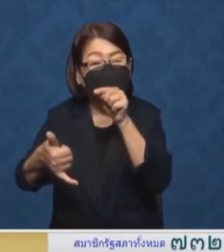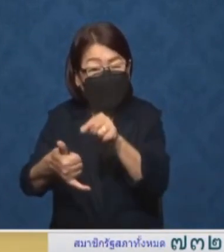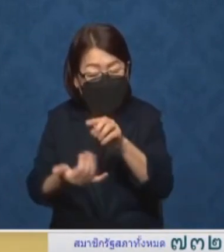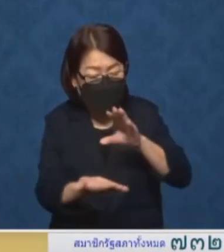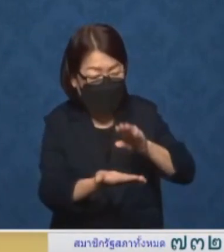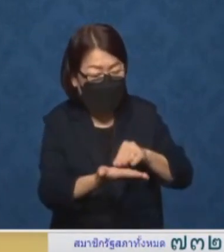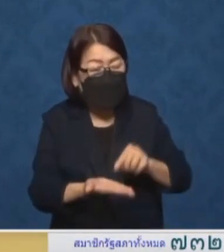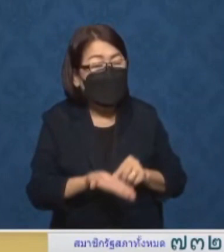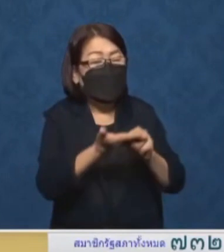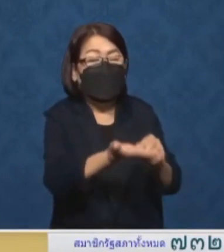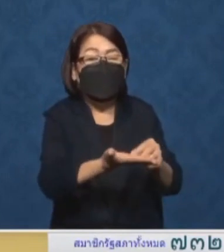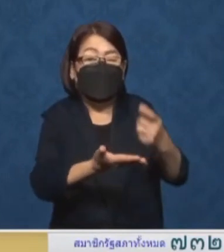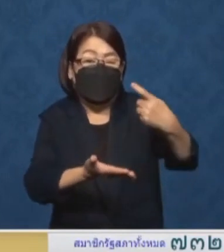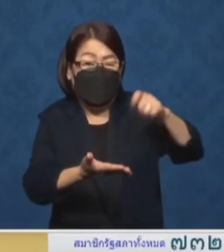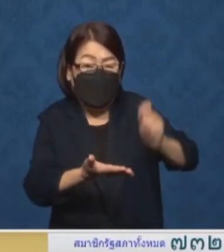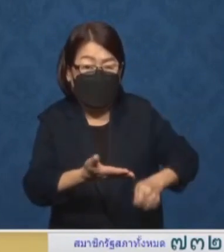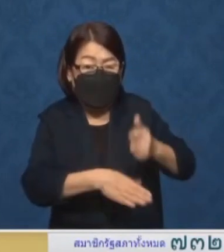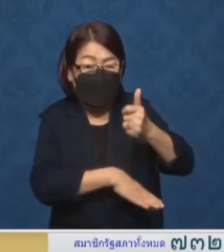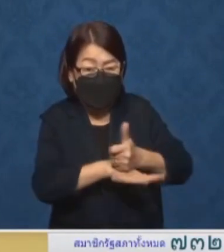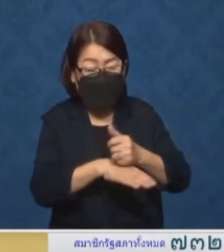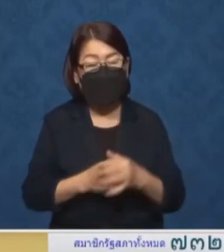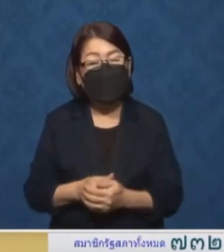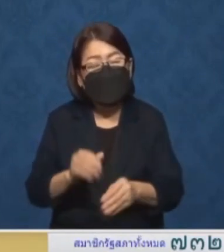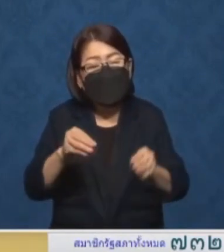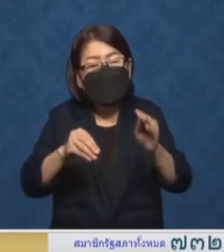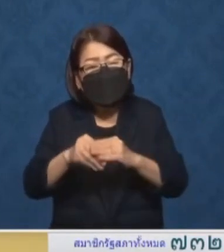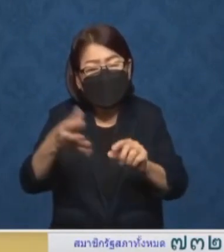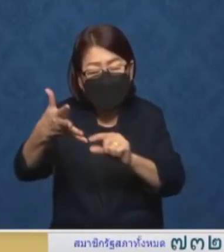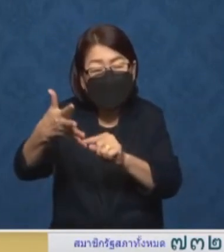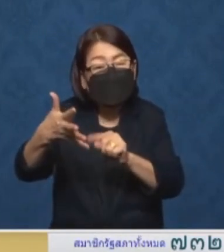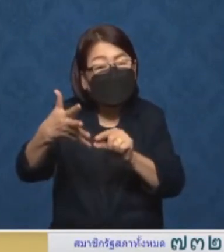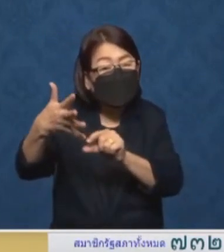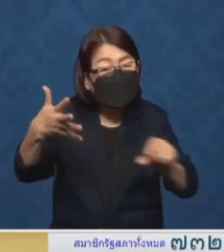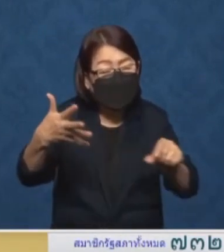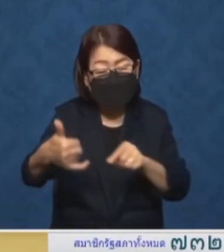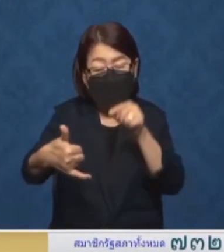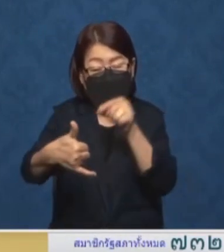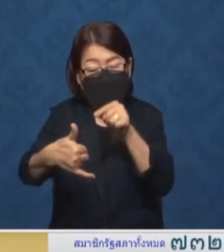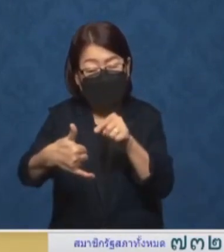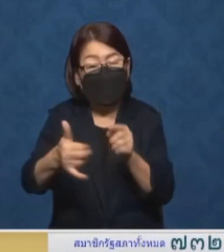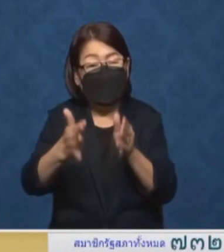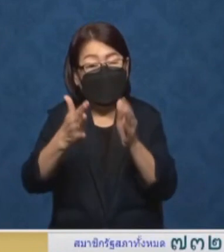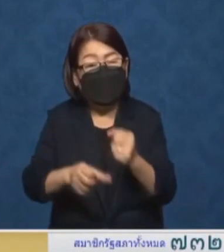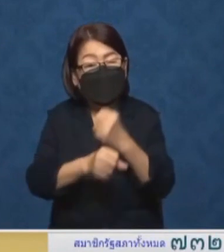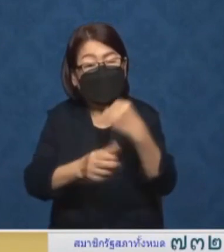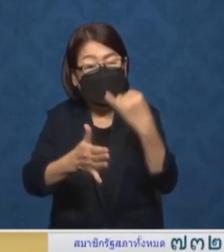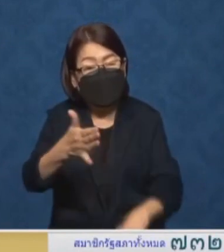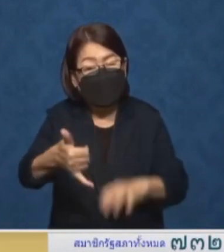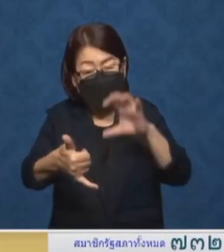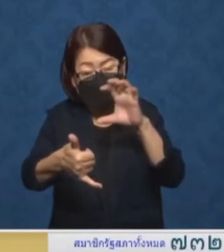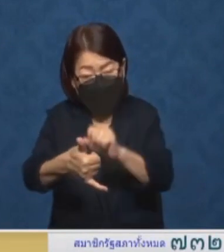ยในวรรคสุดท้ายนี่ในกรณีผู้กระทำความผิดได้เคยให้ข้อมูลที่สำ